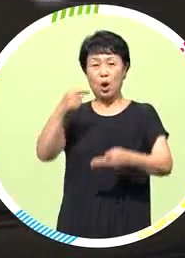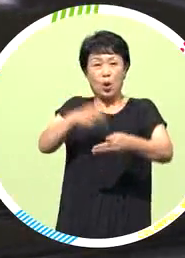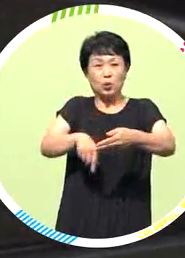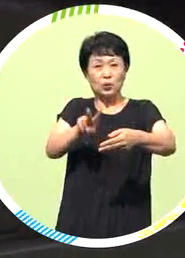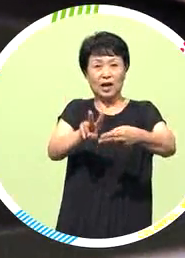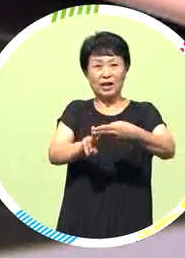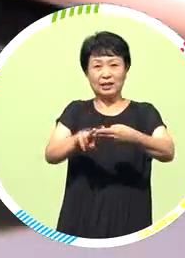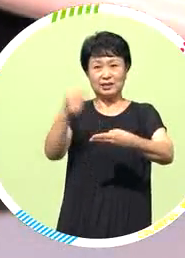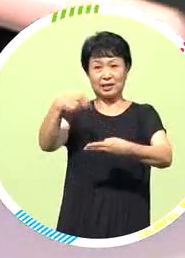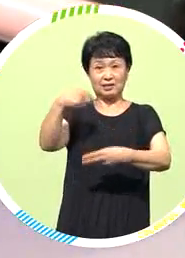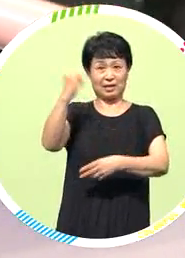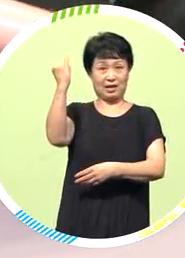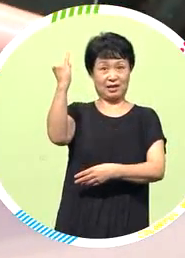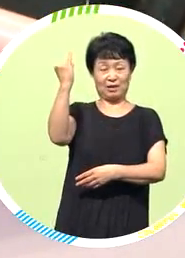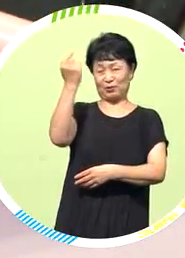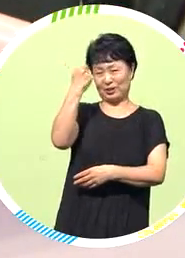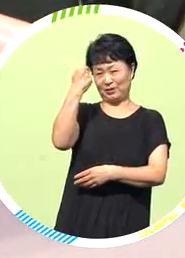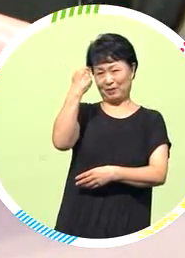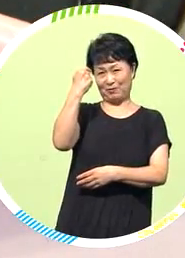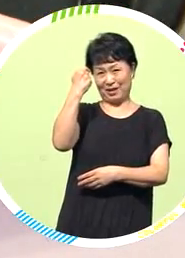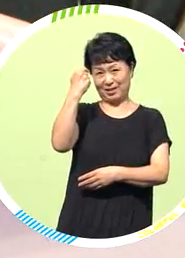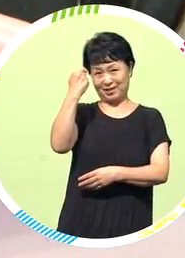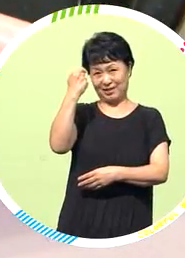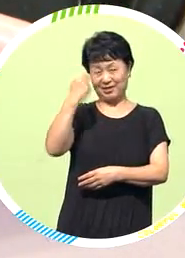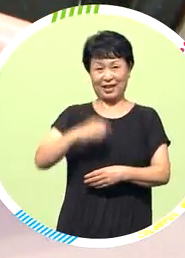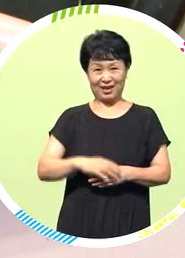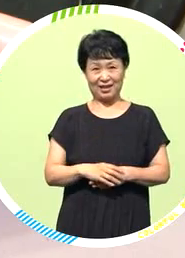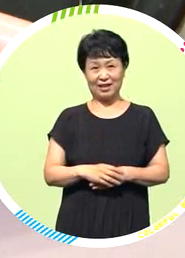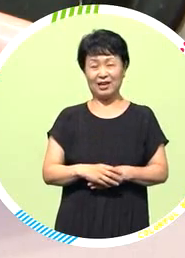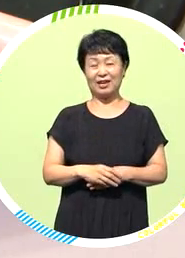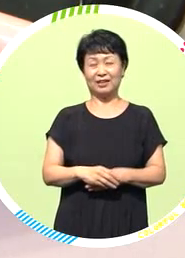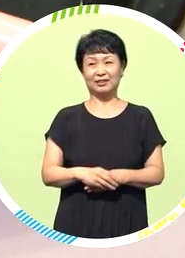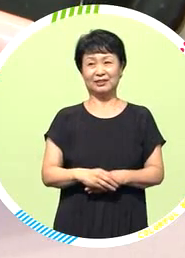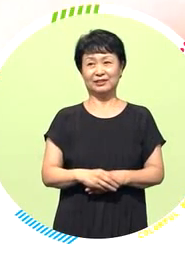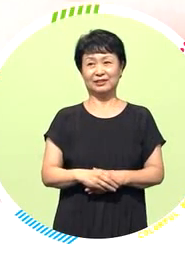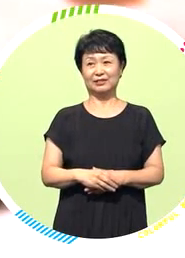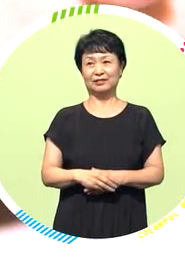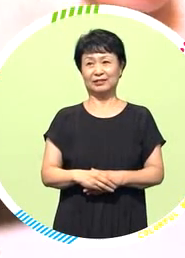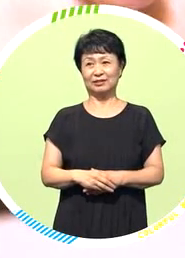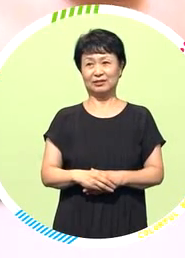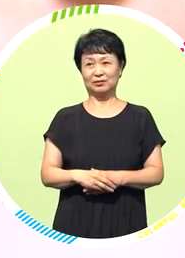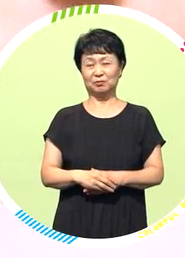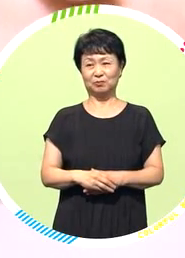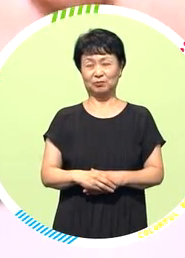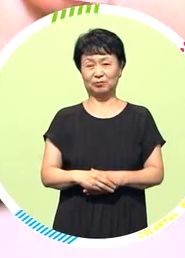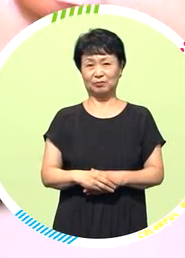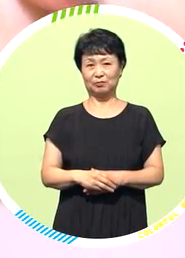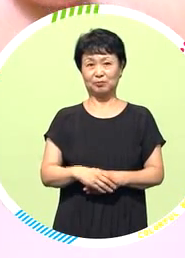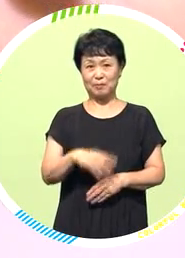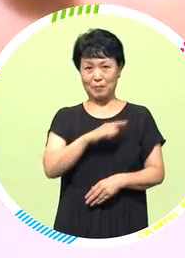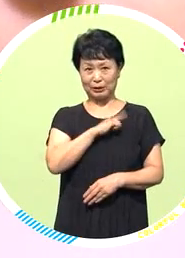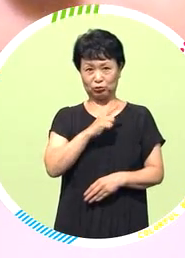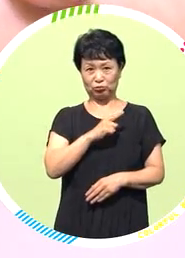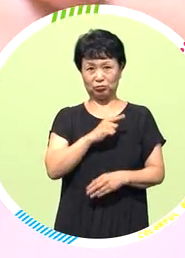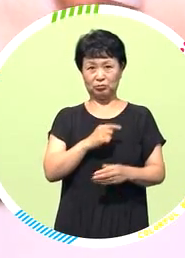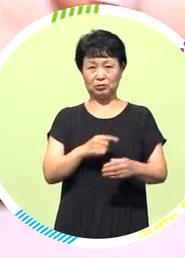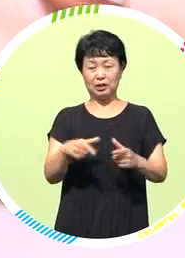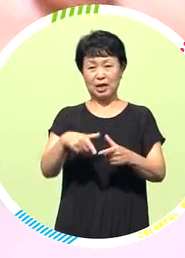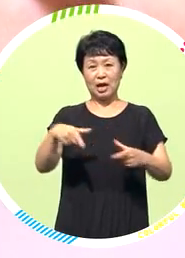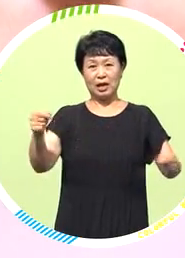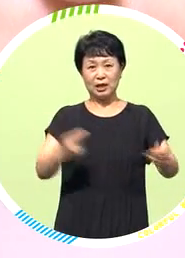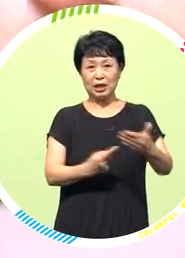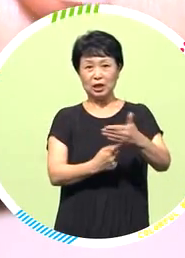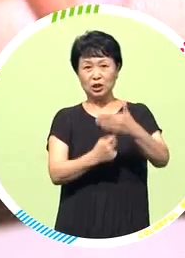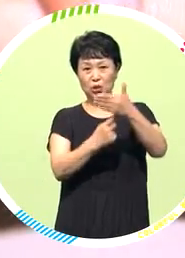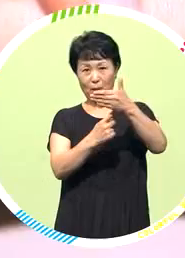生直々に指導していただきました。これキットがあるんですね。で最初は日の丸に挑戦です